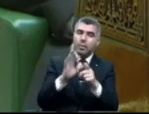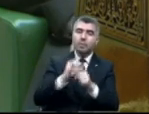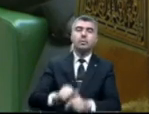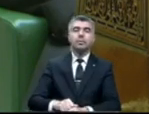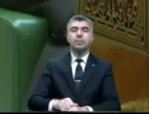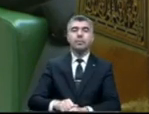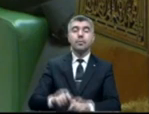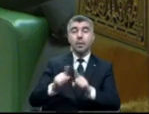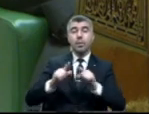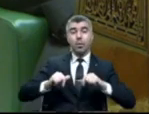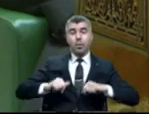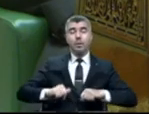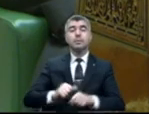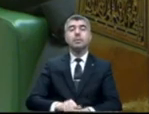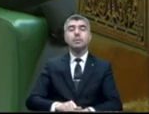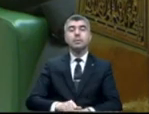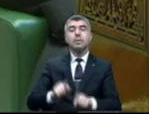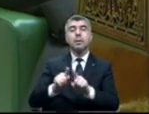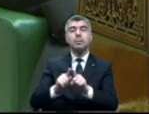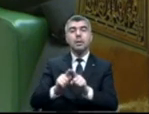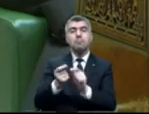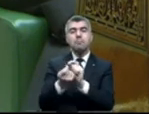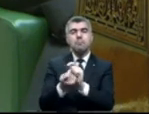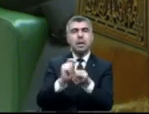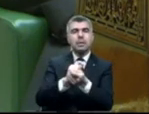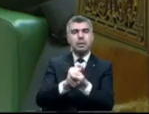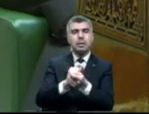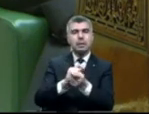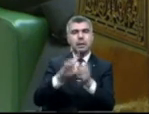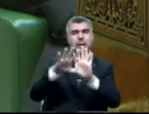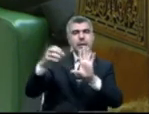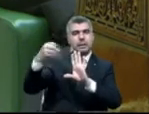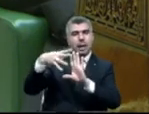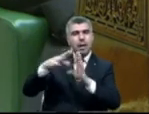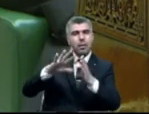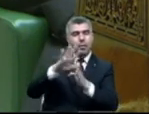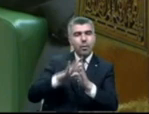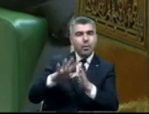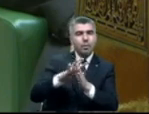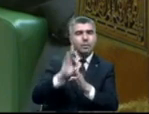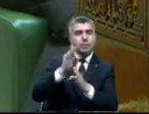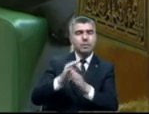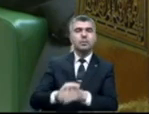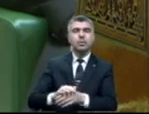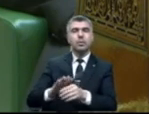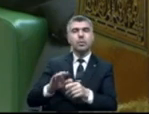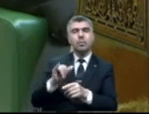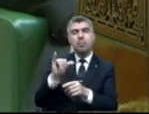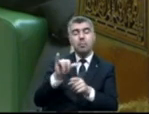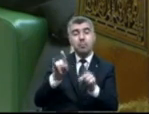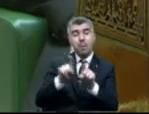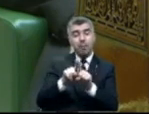الأخرى. سيدة الوزيرة المحترمة، في إطار تنوع مصادر الطاقة، لا مناص اليوم من المضي قدما في دراسة